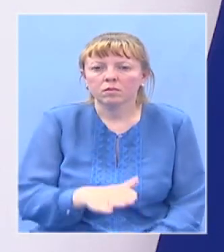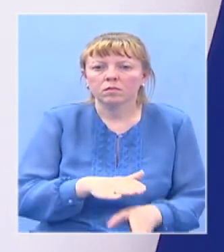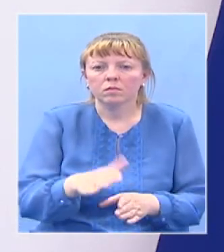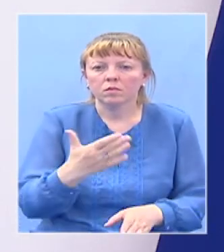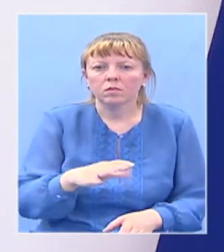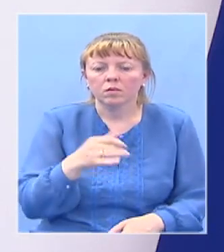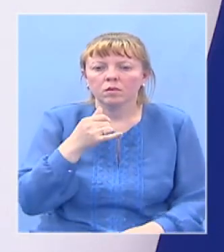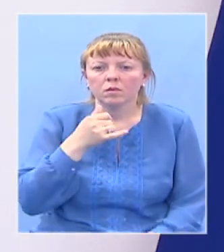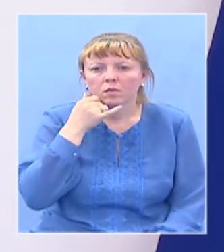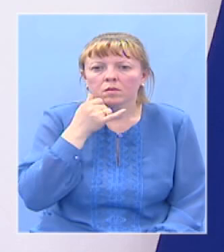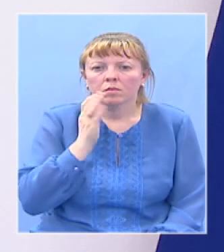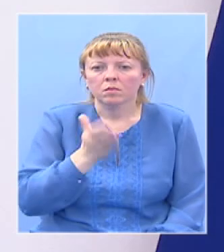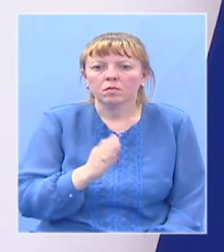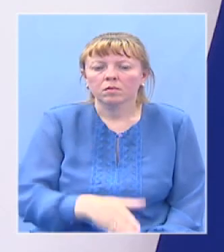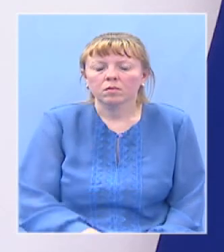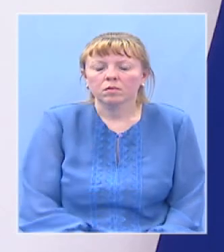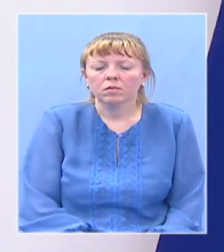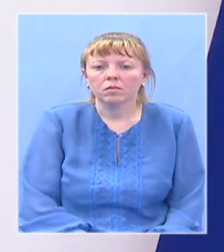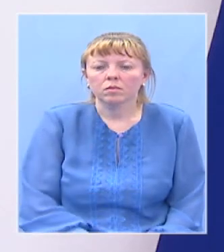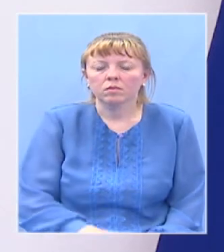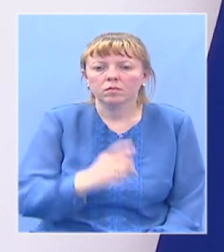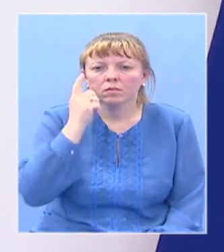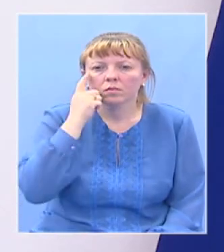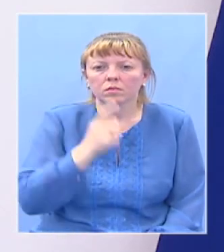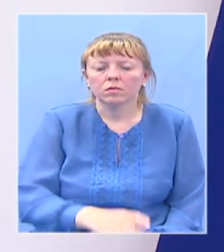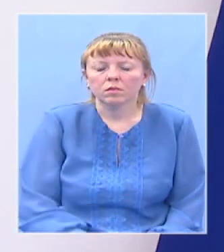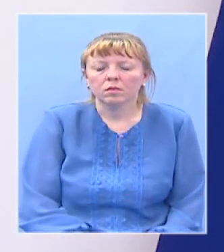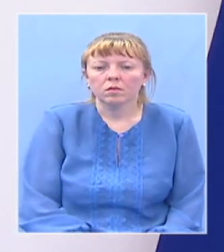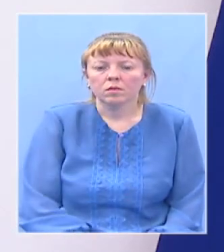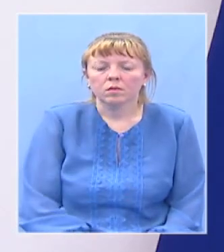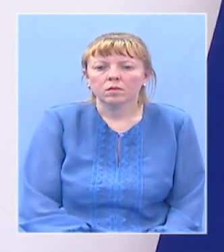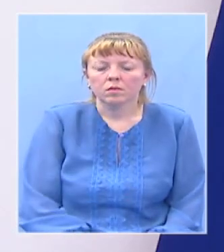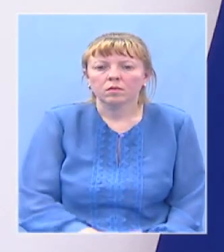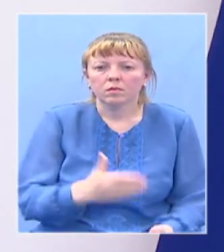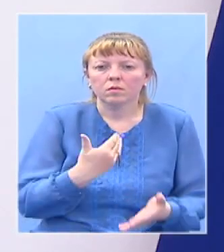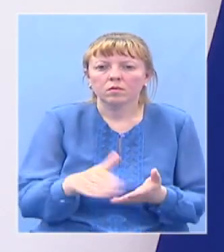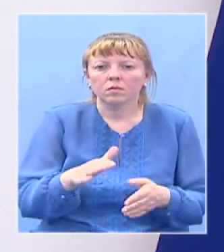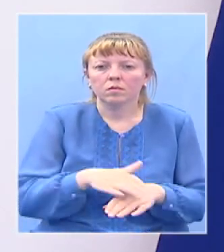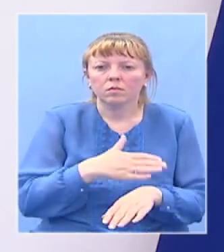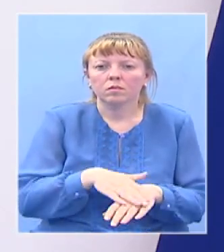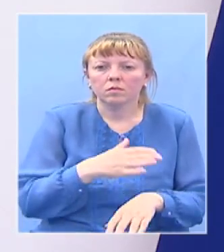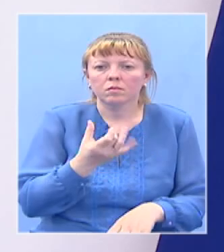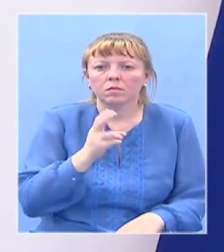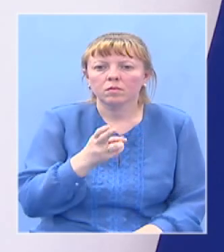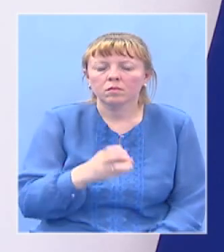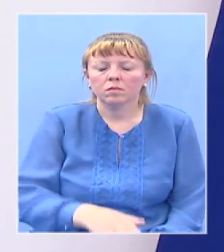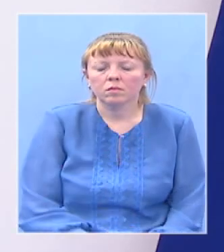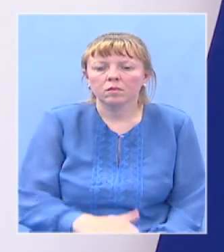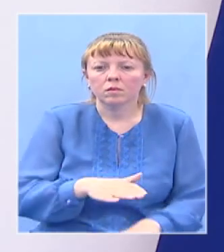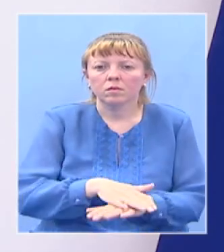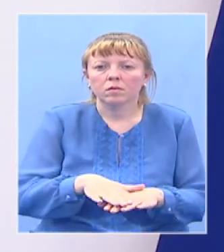автомобильных перевозок это решение так скажем исключить недобросовестных перевозчиков с этого